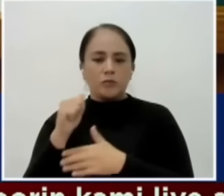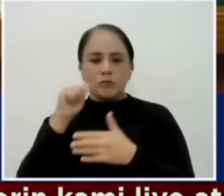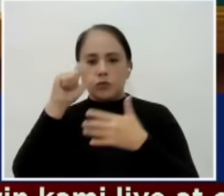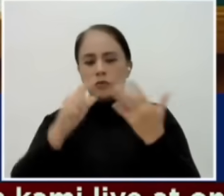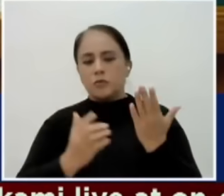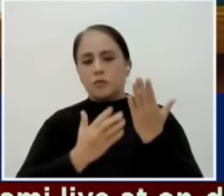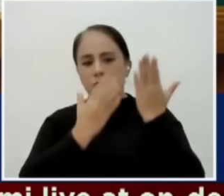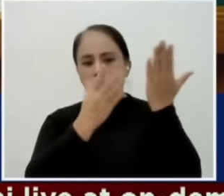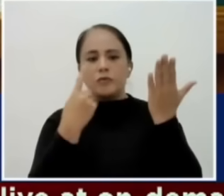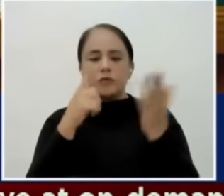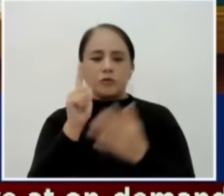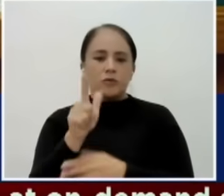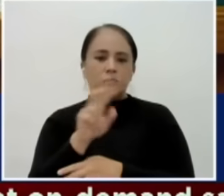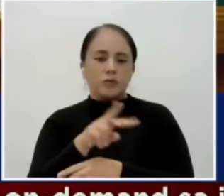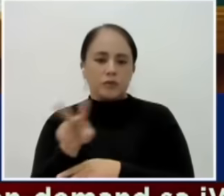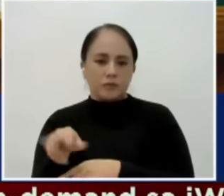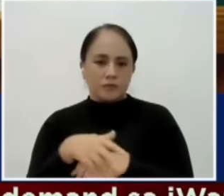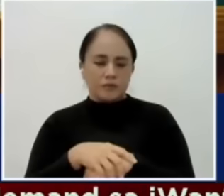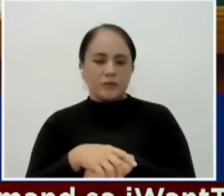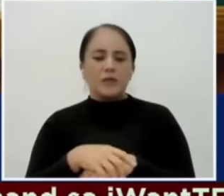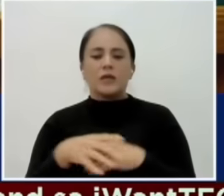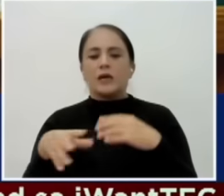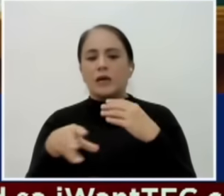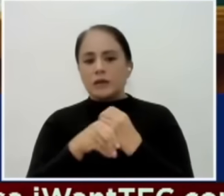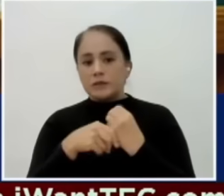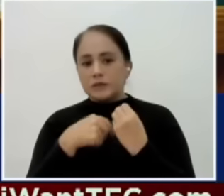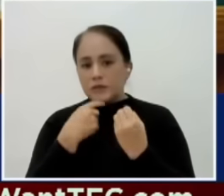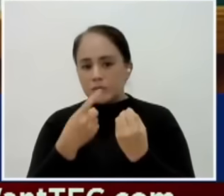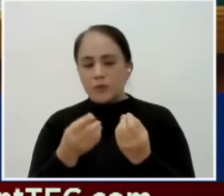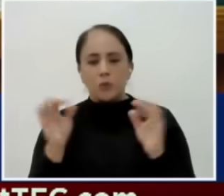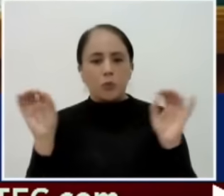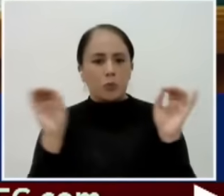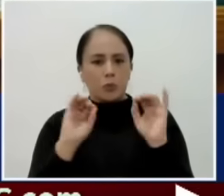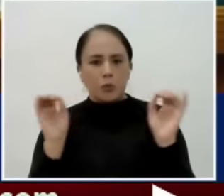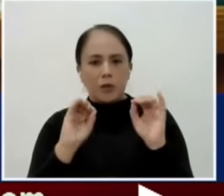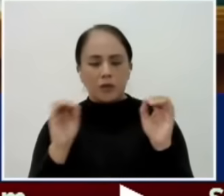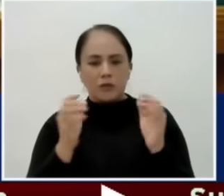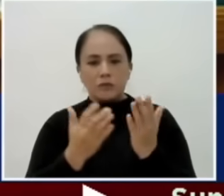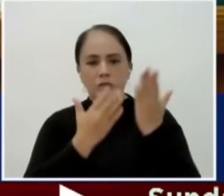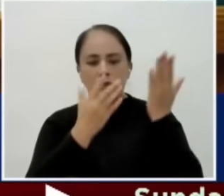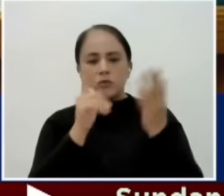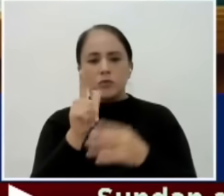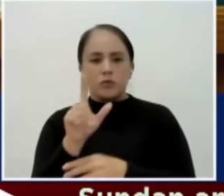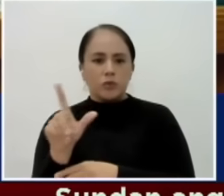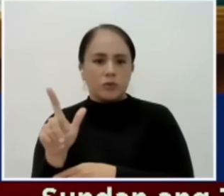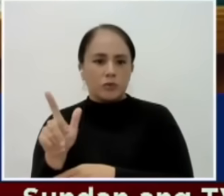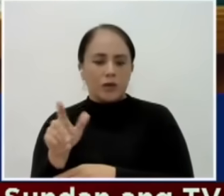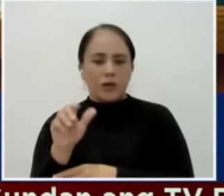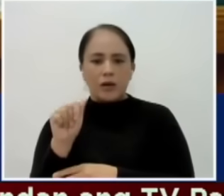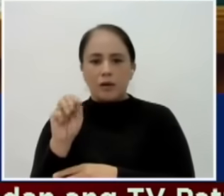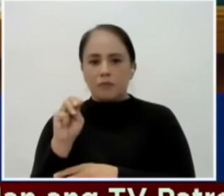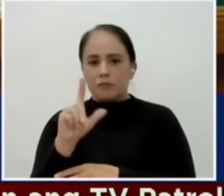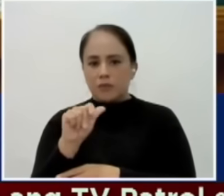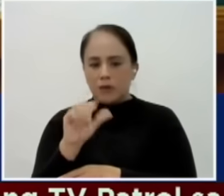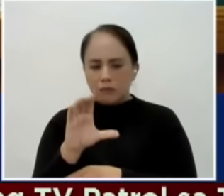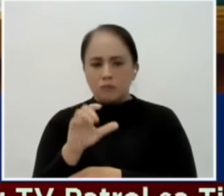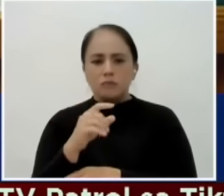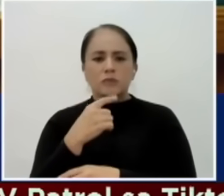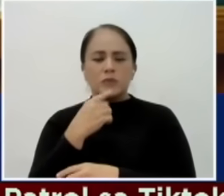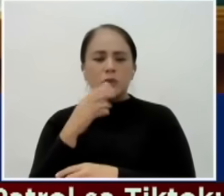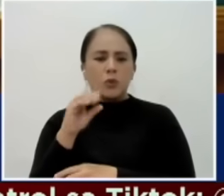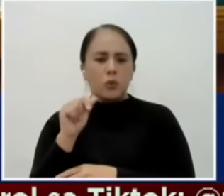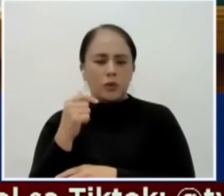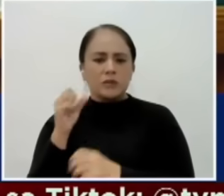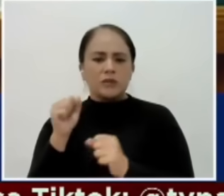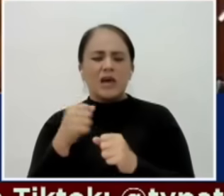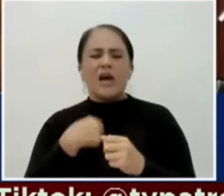para sa 2022. Dagdag ni Kimbo, walang sinumite para sa 2021 ang AMLAC. Aminado naman ng COA na natatambakan